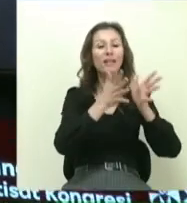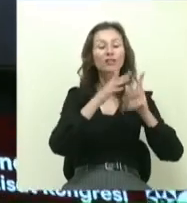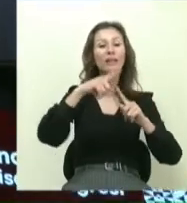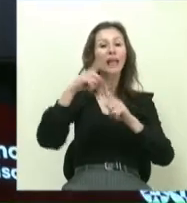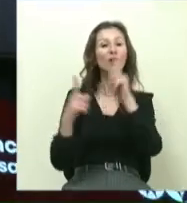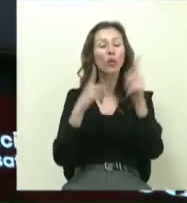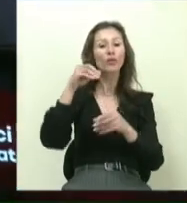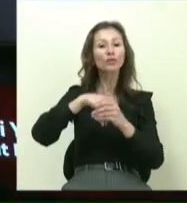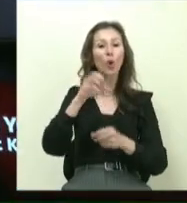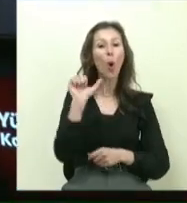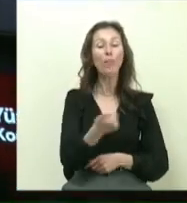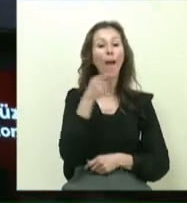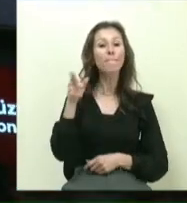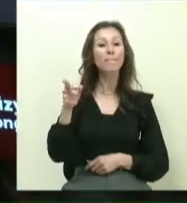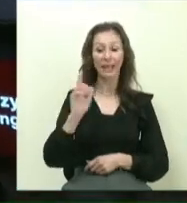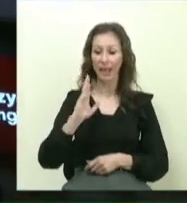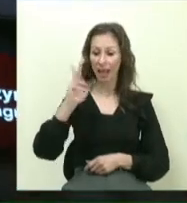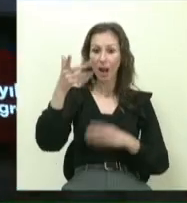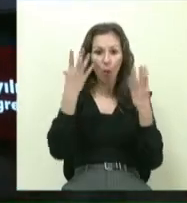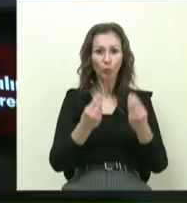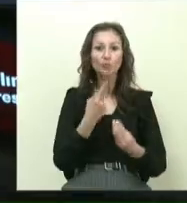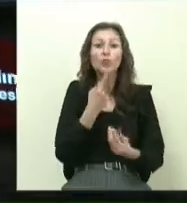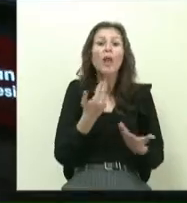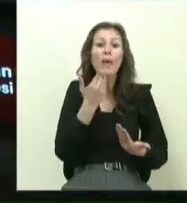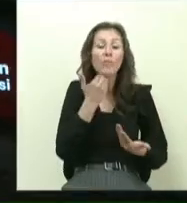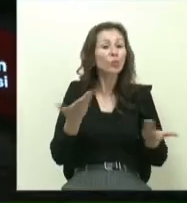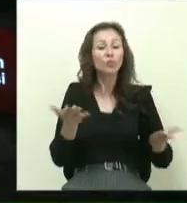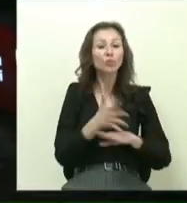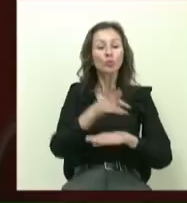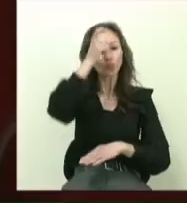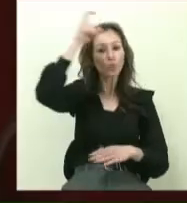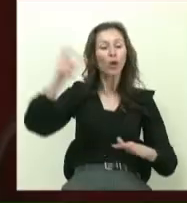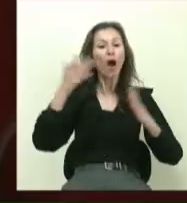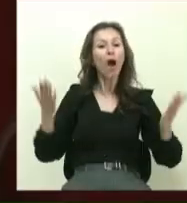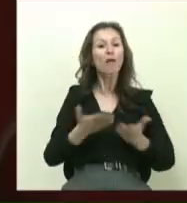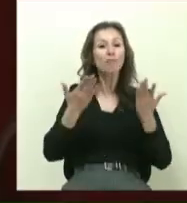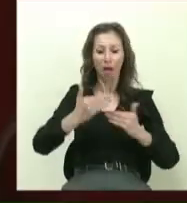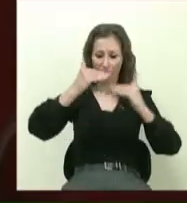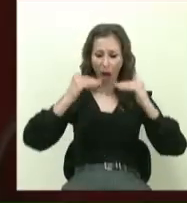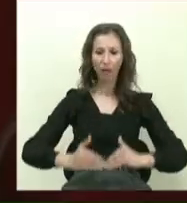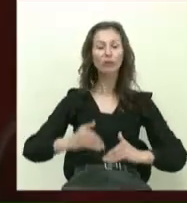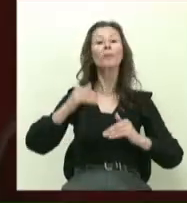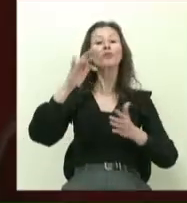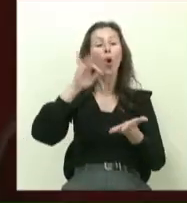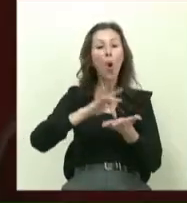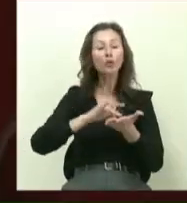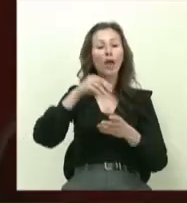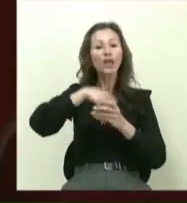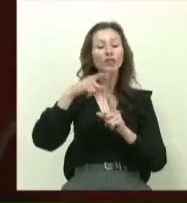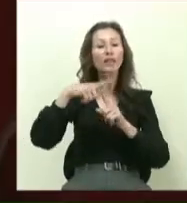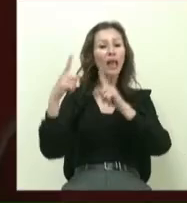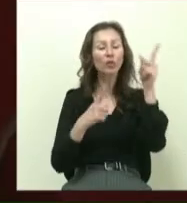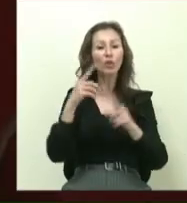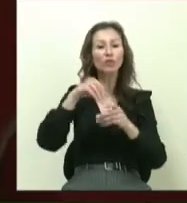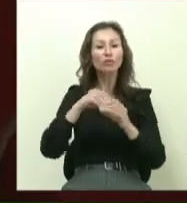teknoloji kompozisyonunda önemli ilerlemeler olduğunu da söyleyemiyoruz Türkiye hala alt orta teknolojik sofistikasyonda